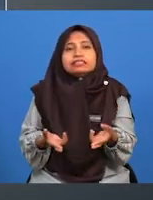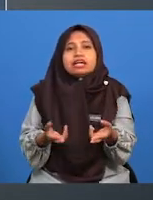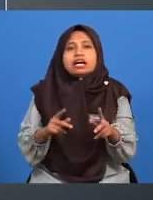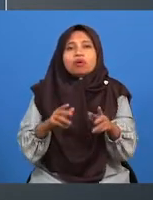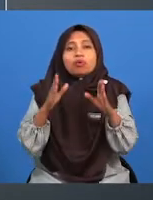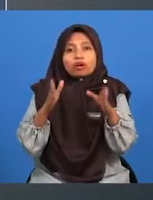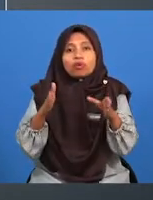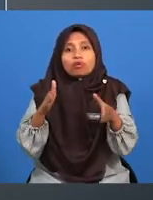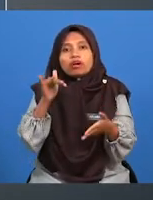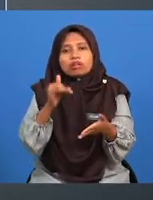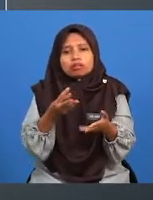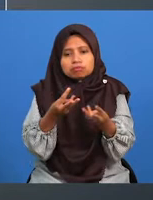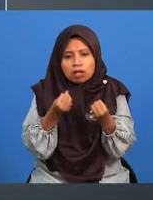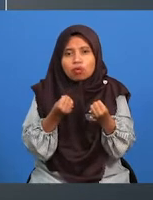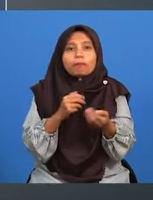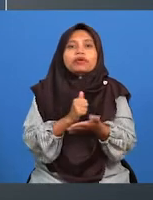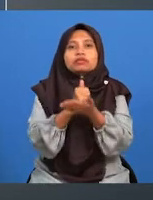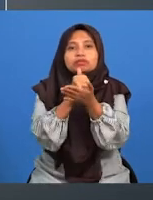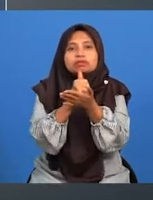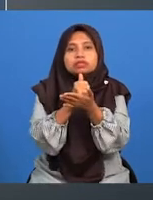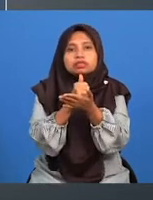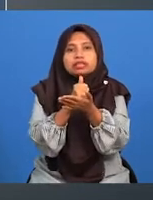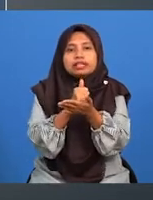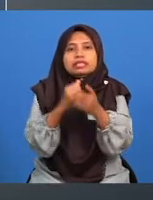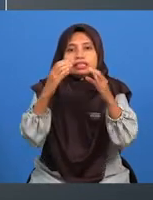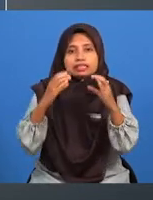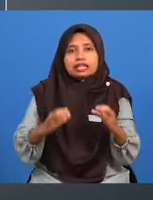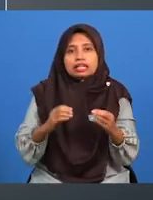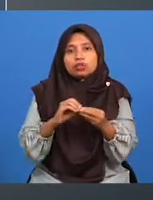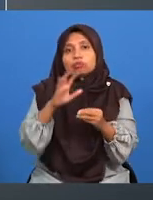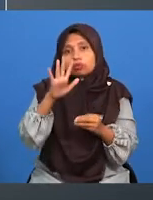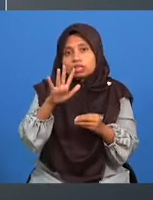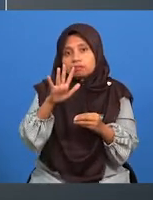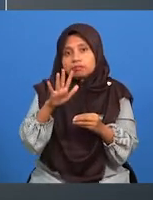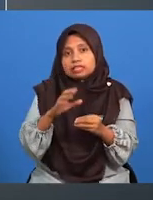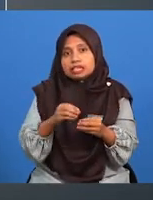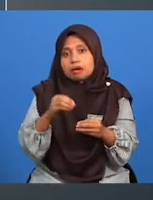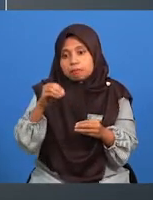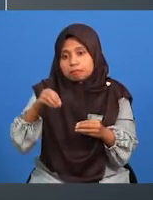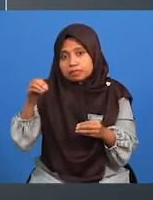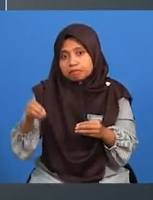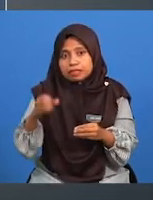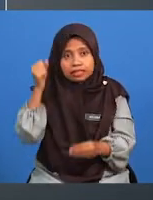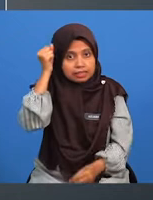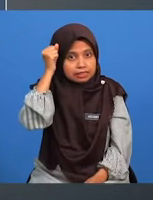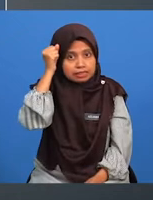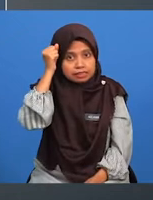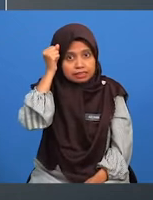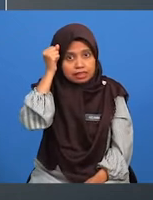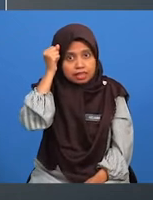masyarakat yang memerlukan. Manakala cara kelima ialah menyemaikan